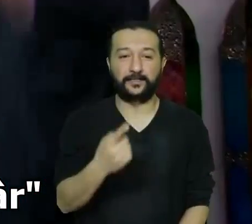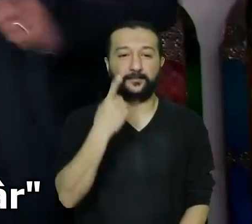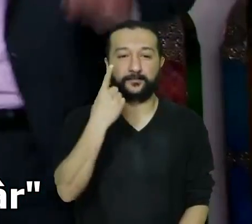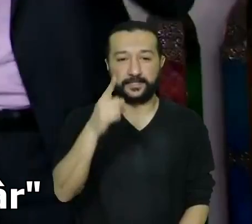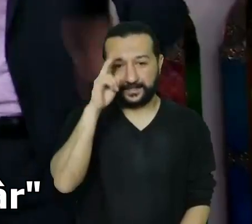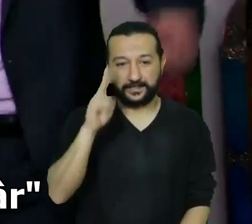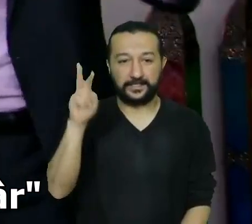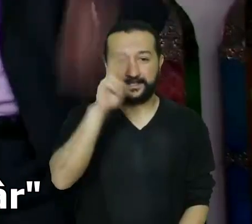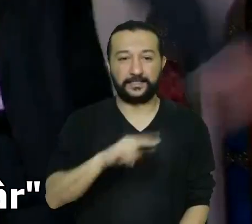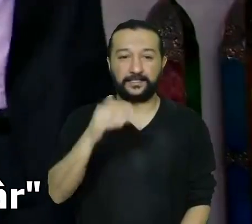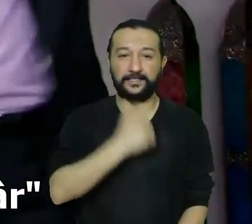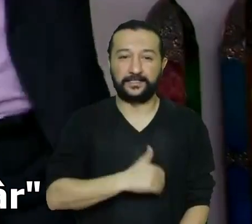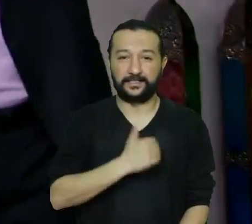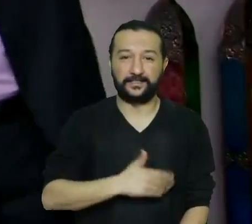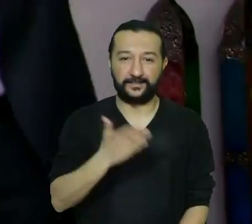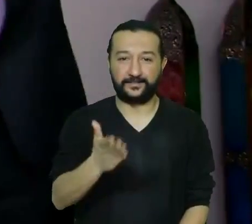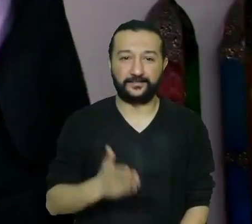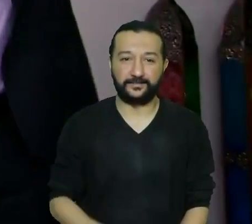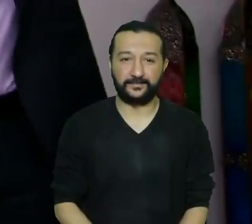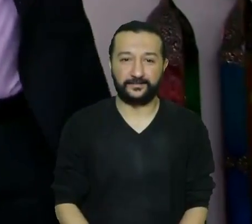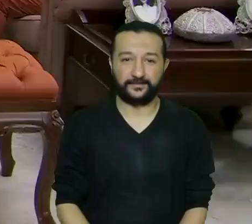bir hayalim ya.